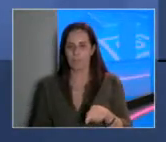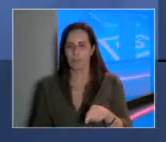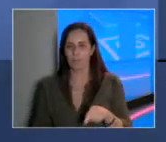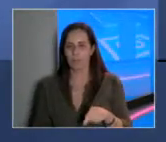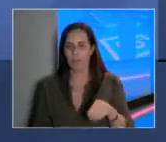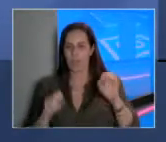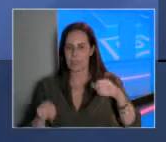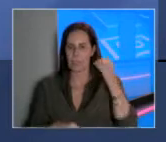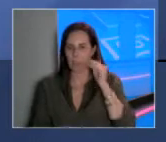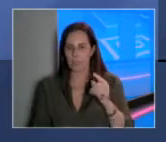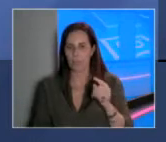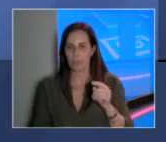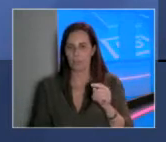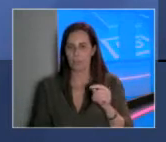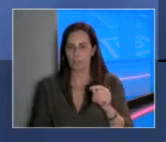הנשיא טראמפ